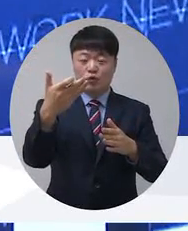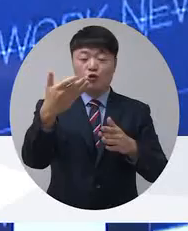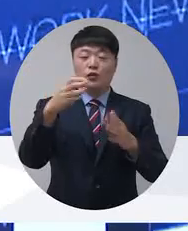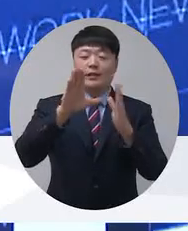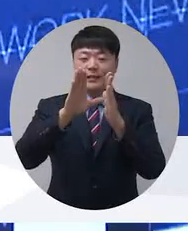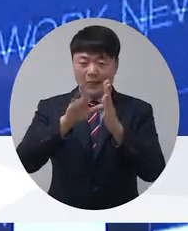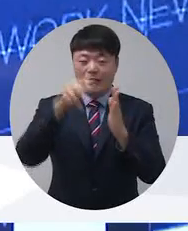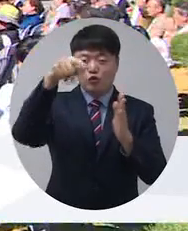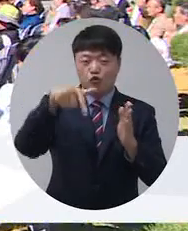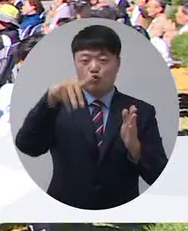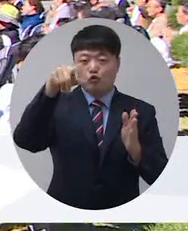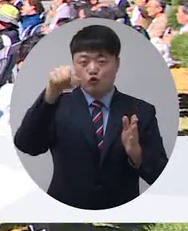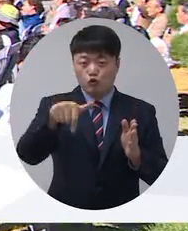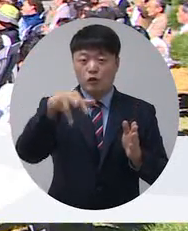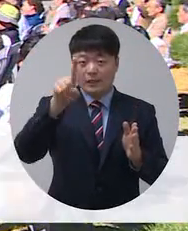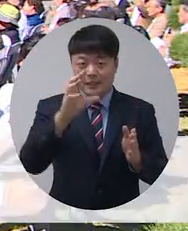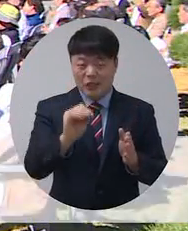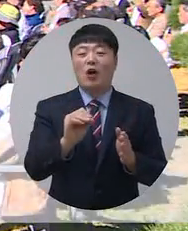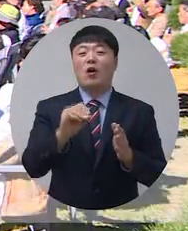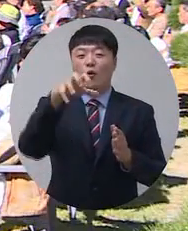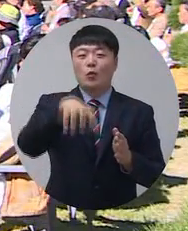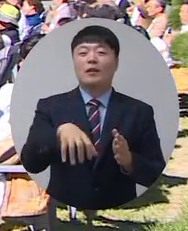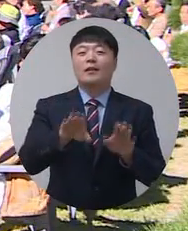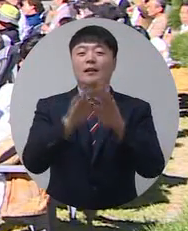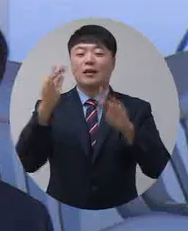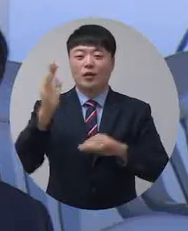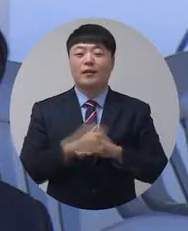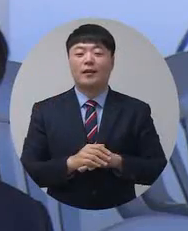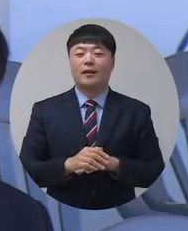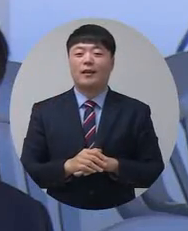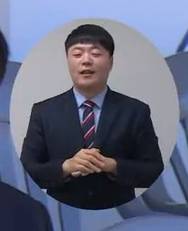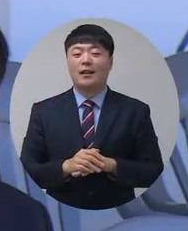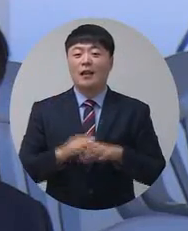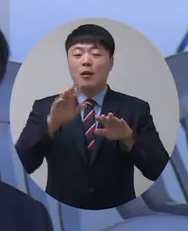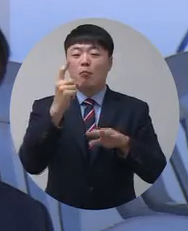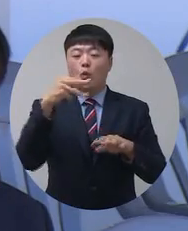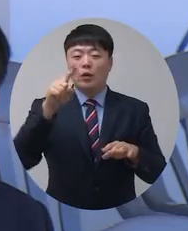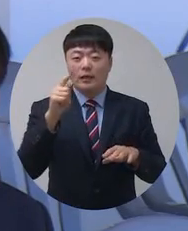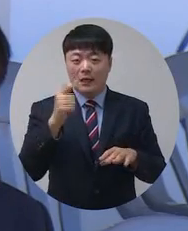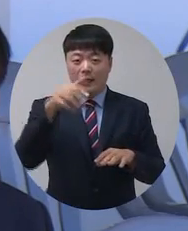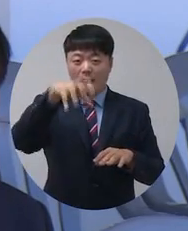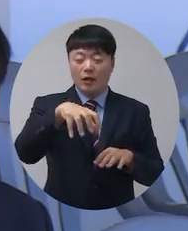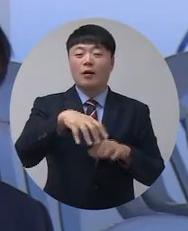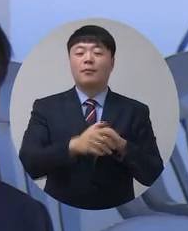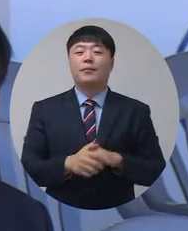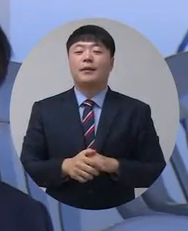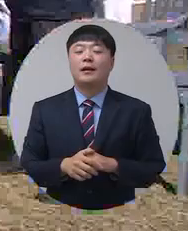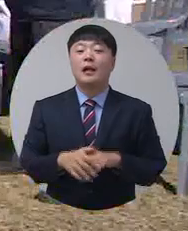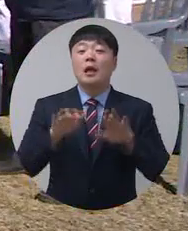죽죽정에서 열렸습니다. 경상남도 궁도협회가 주최하고 합천군 궁도협회가 공동주관한 이번